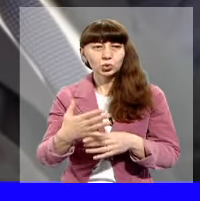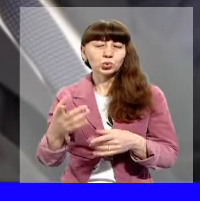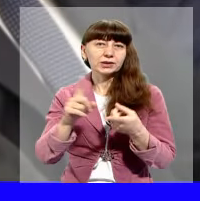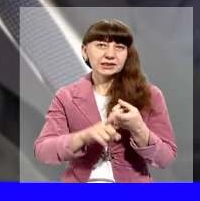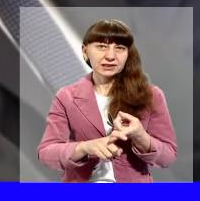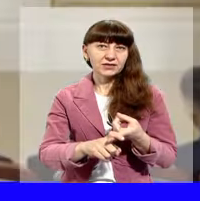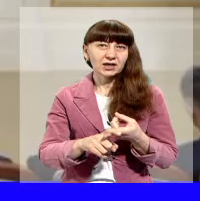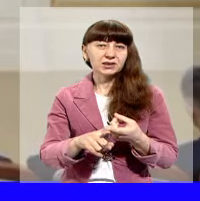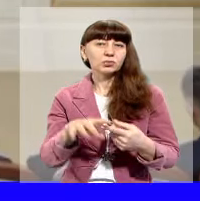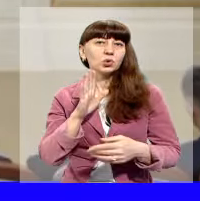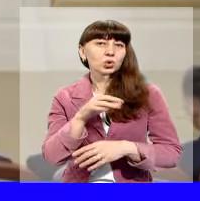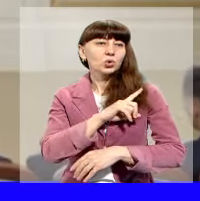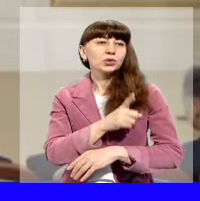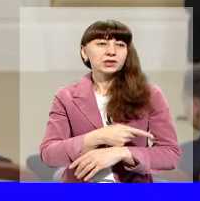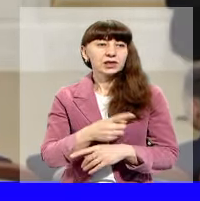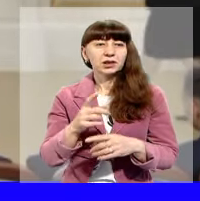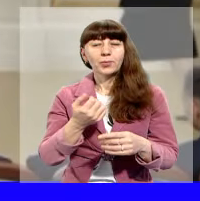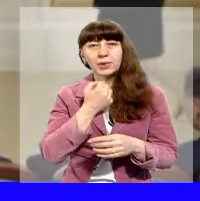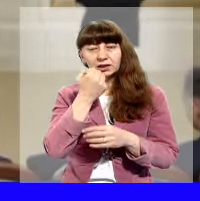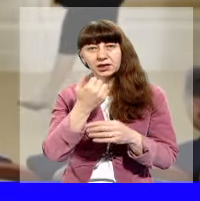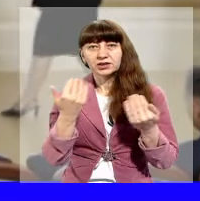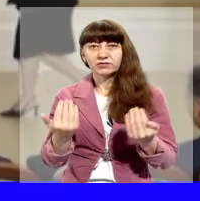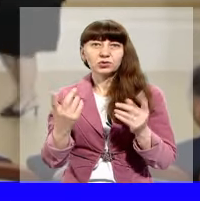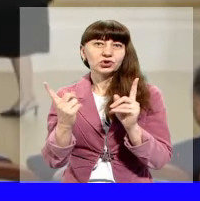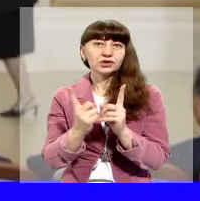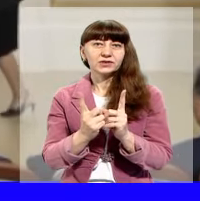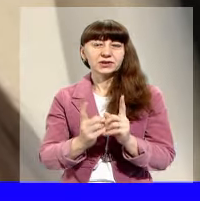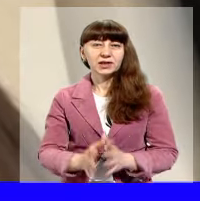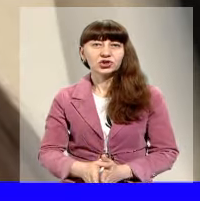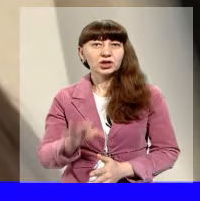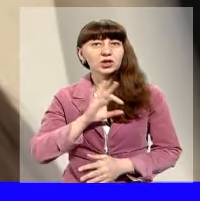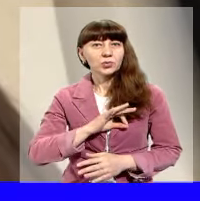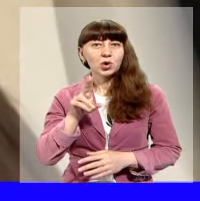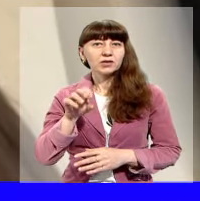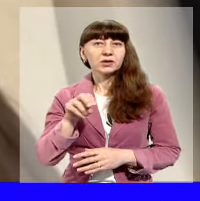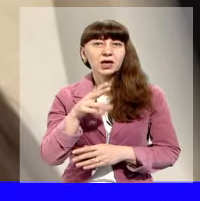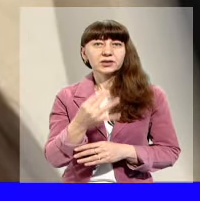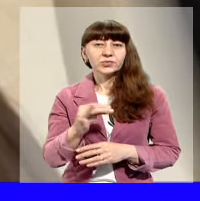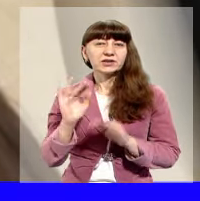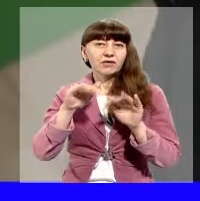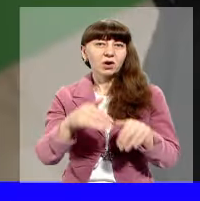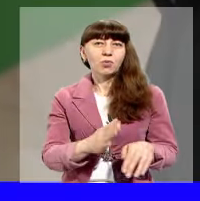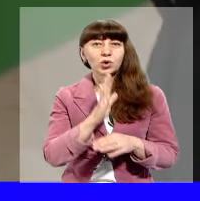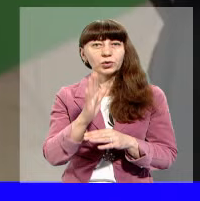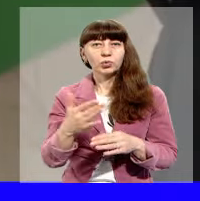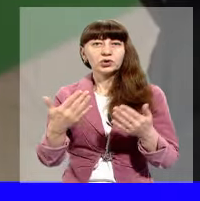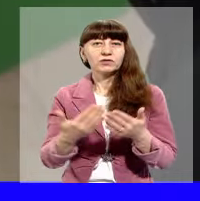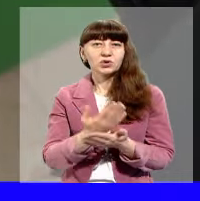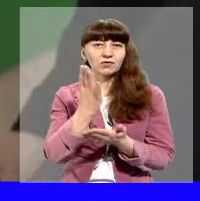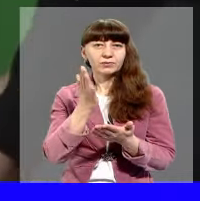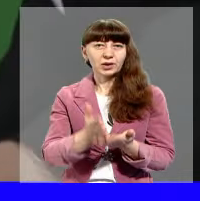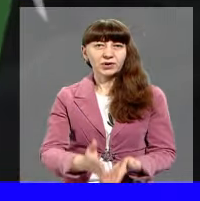Барлығы 14 маңызды құжатқа қол қойылды. Соның бірі Каспий теңізінің түбімен талшықты оптикалық байланыс желісін тарту. Бұл